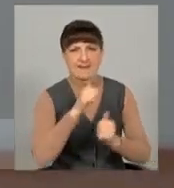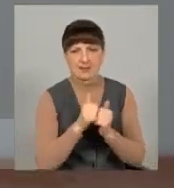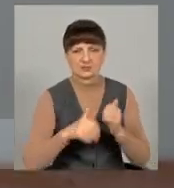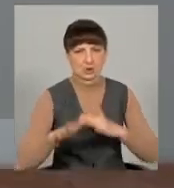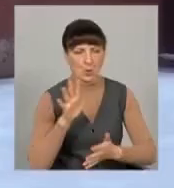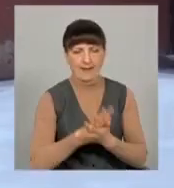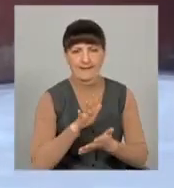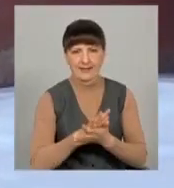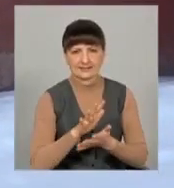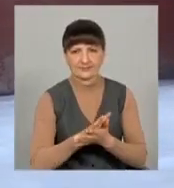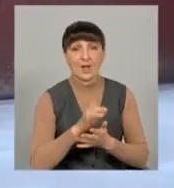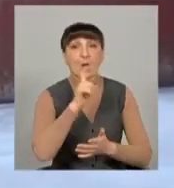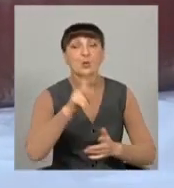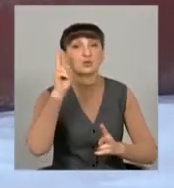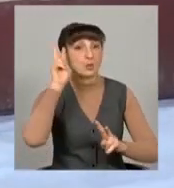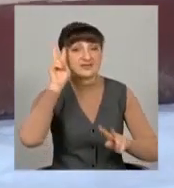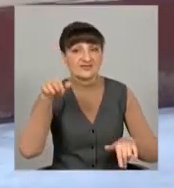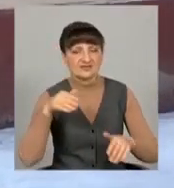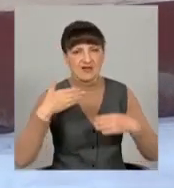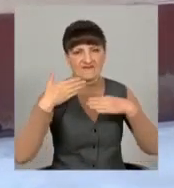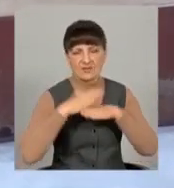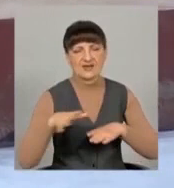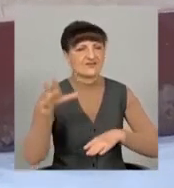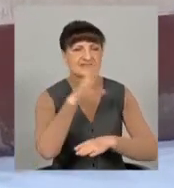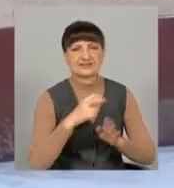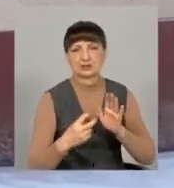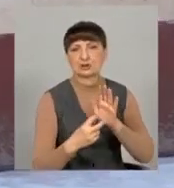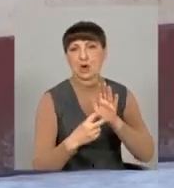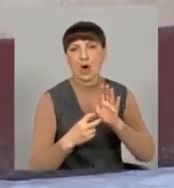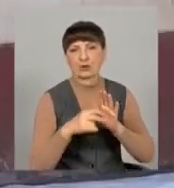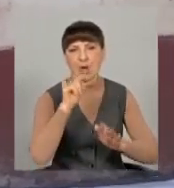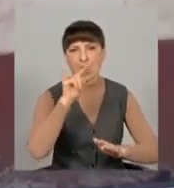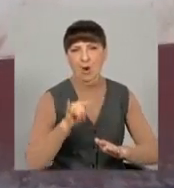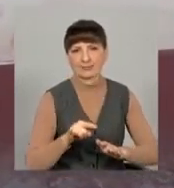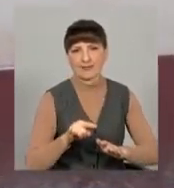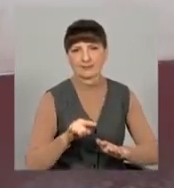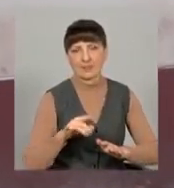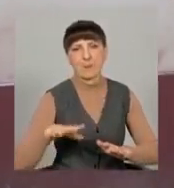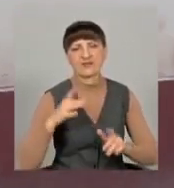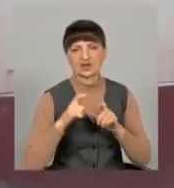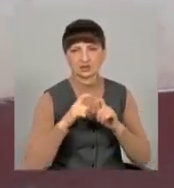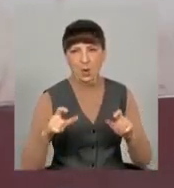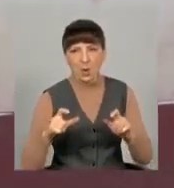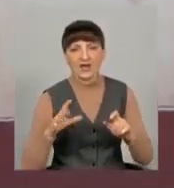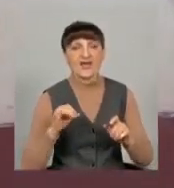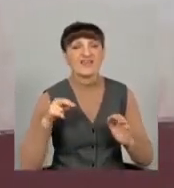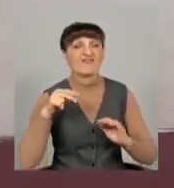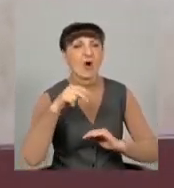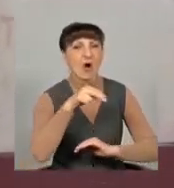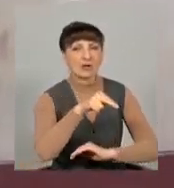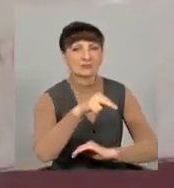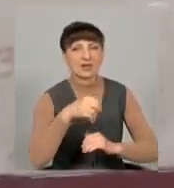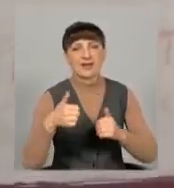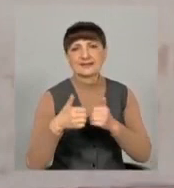территории неизвестно зачем-то выбили практически все стекла экс-учреждения и хоть Парадный вход и